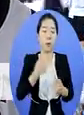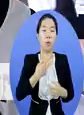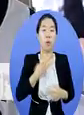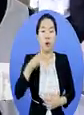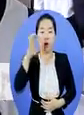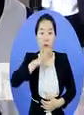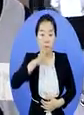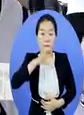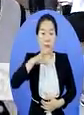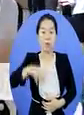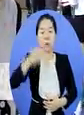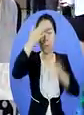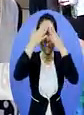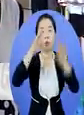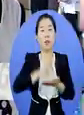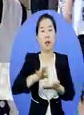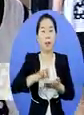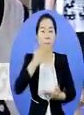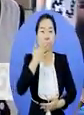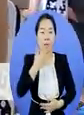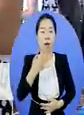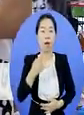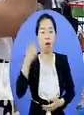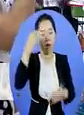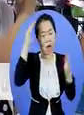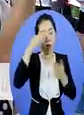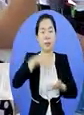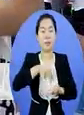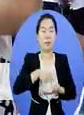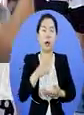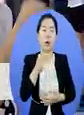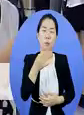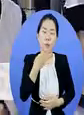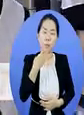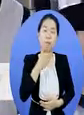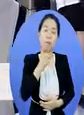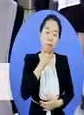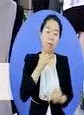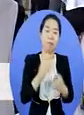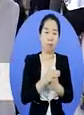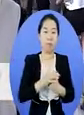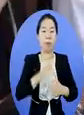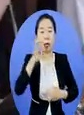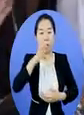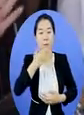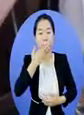있고 그러니까 돈이 없는 한들이 쓰기에 여기서 활동하기엔 좋은 것